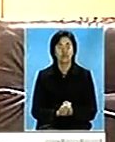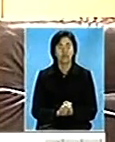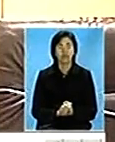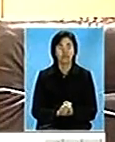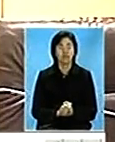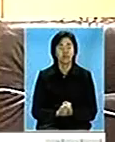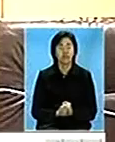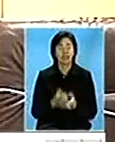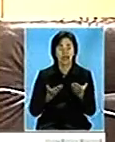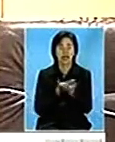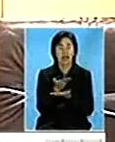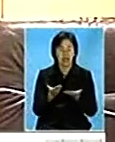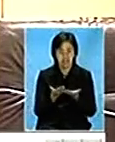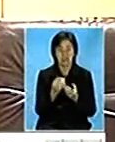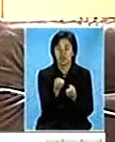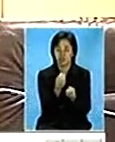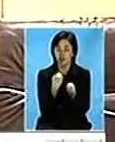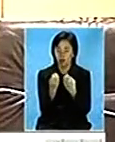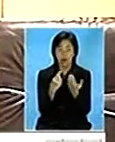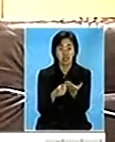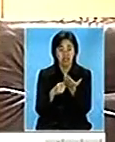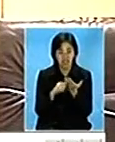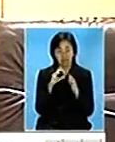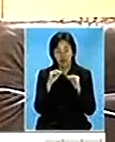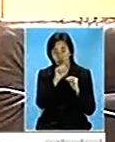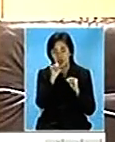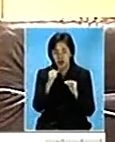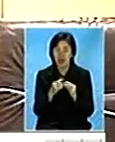ข้อหารือที่ปรากฏในสภา